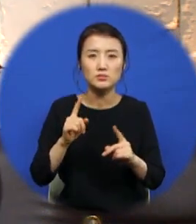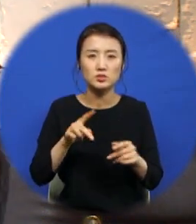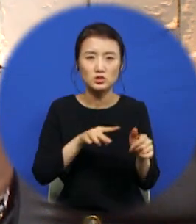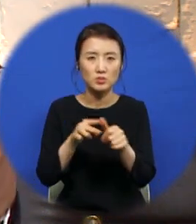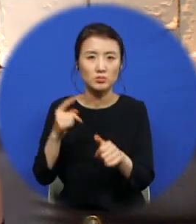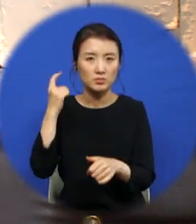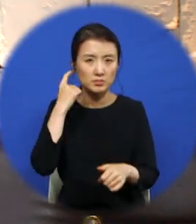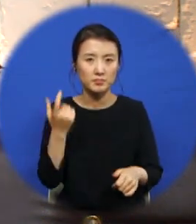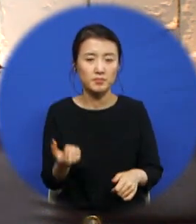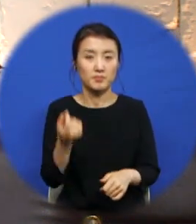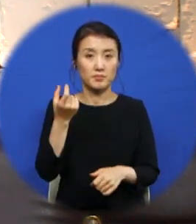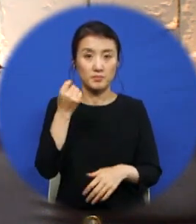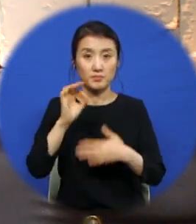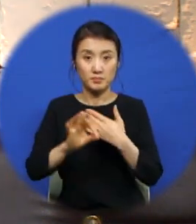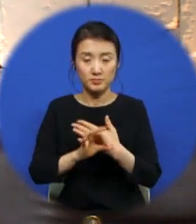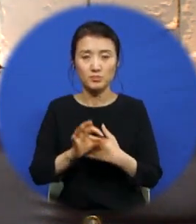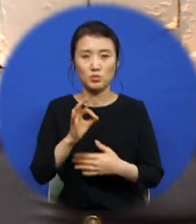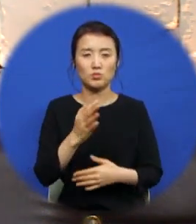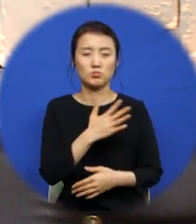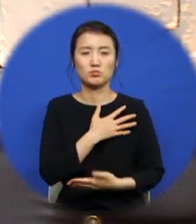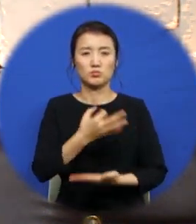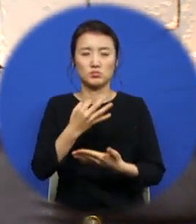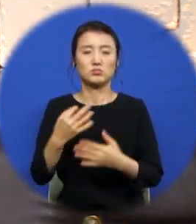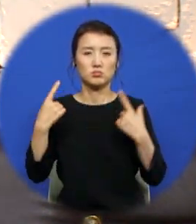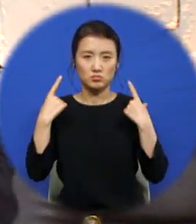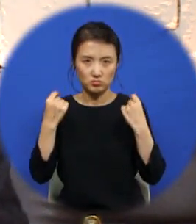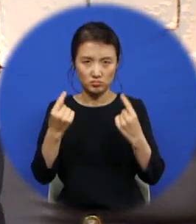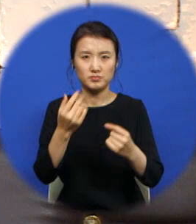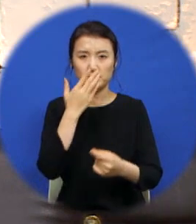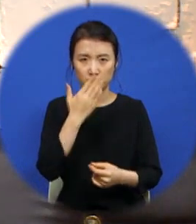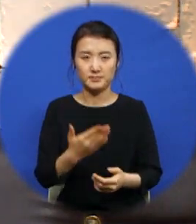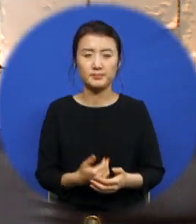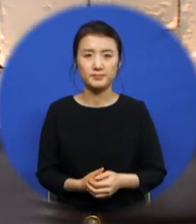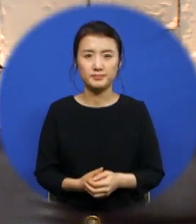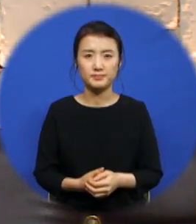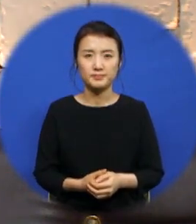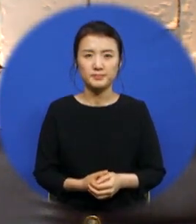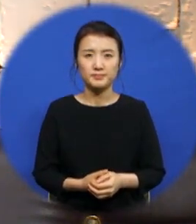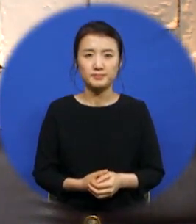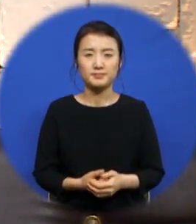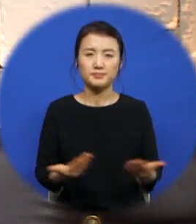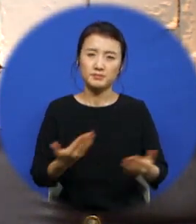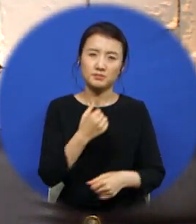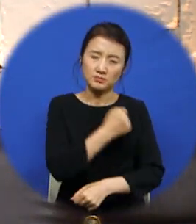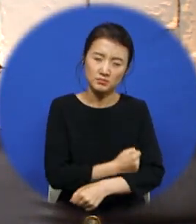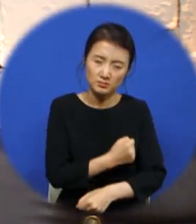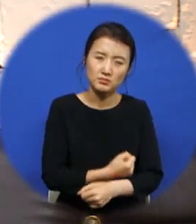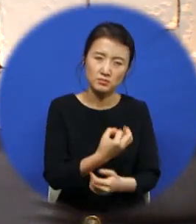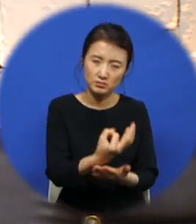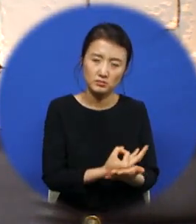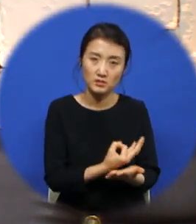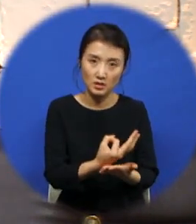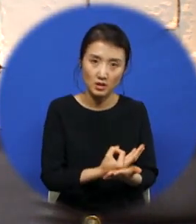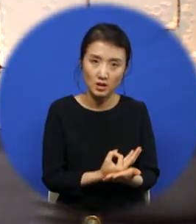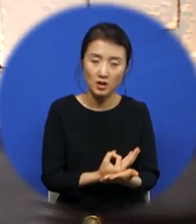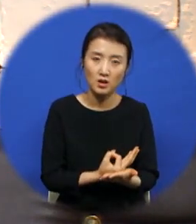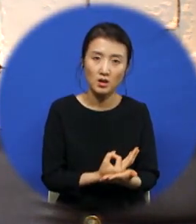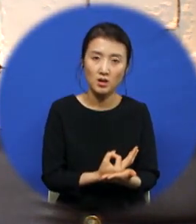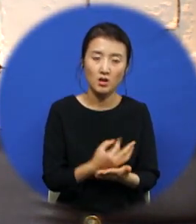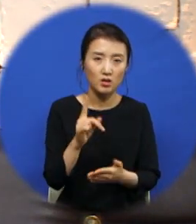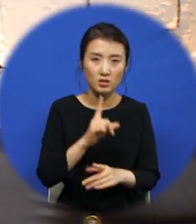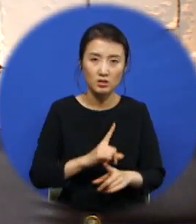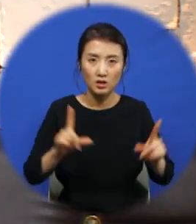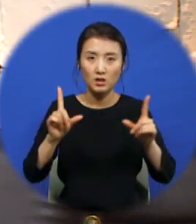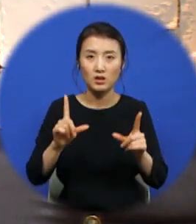자신의 부도 유지할 수 있다 여러분 근로소득을 잘 심해 가 이렇게 돈을 벌었는데 예 그거를 오늘